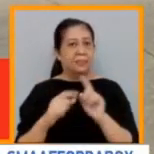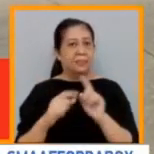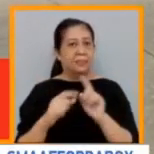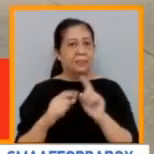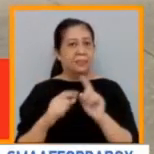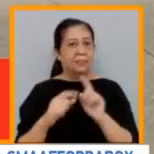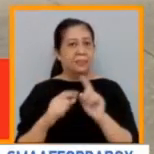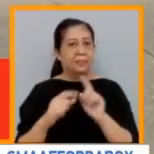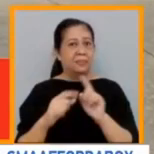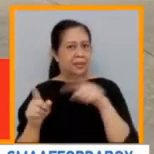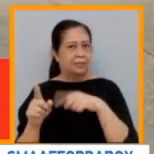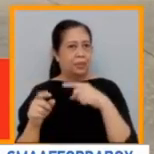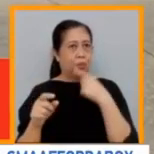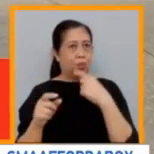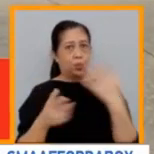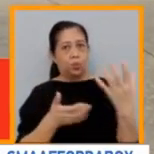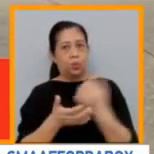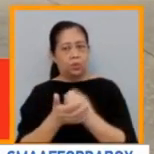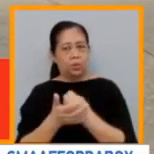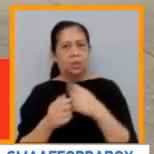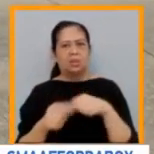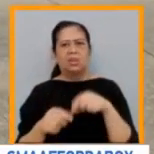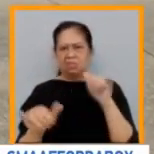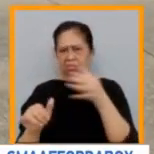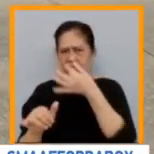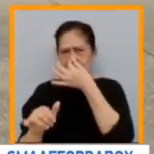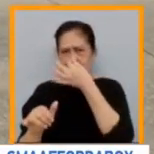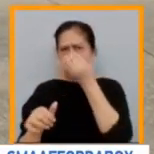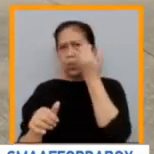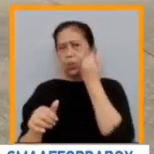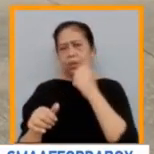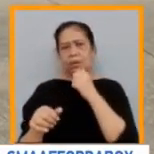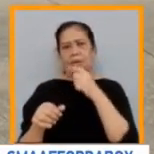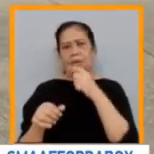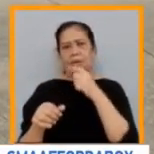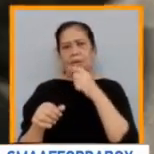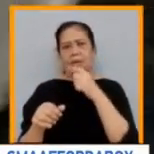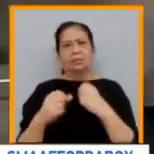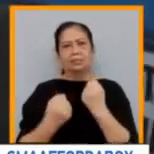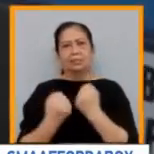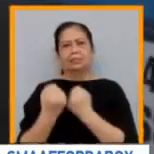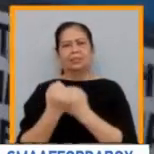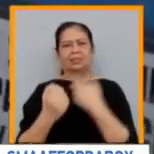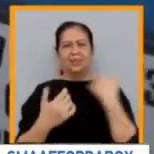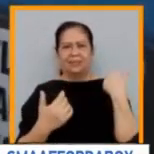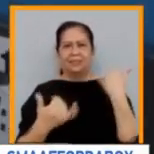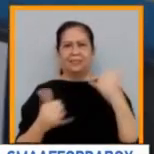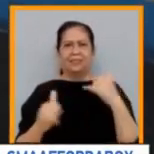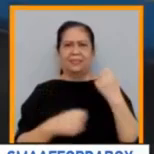makakakuha, kulang pa rin daw ito para maibsan ang kanilang paghihirap.